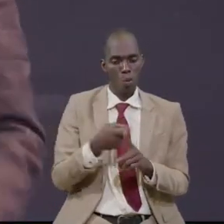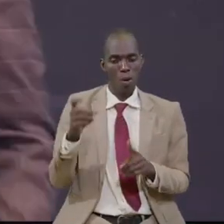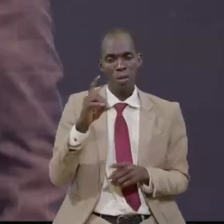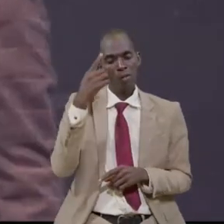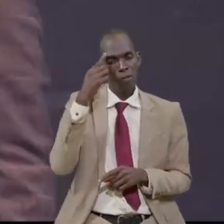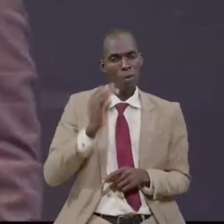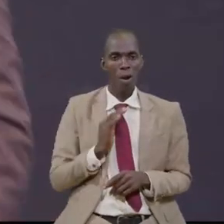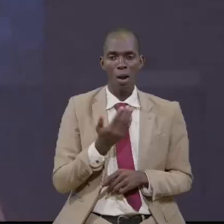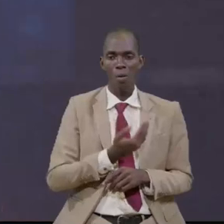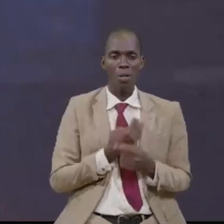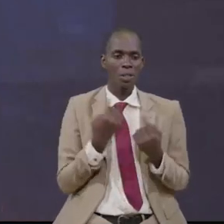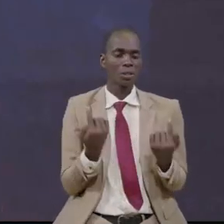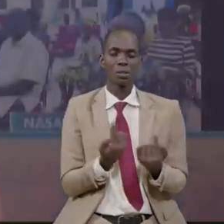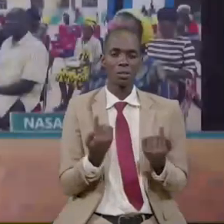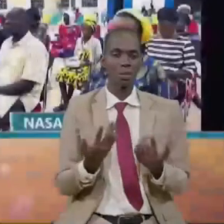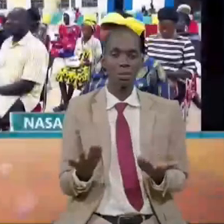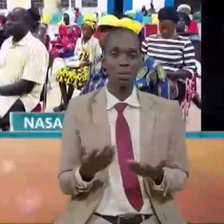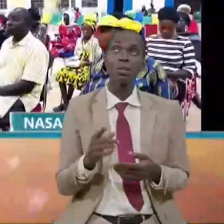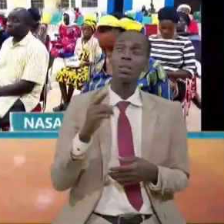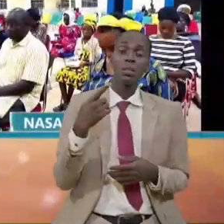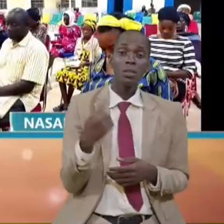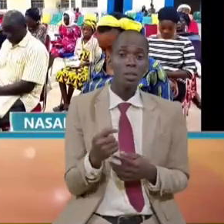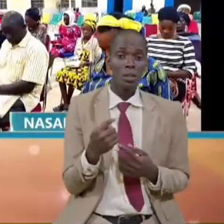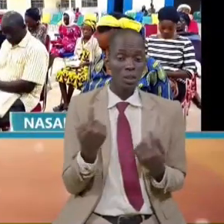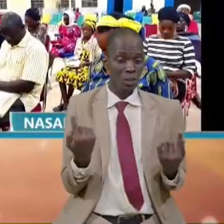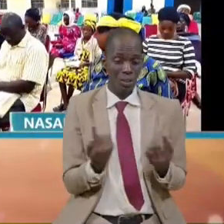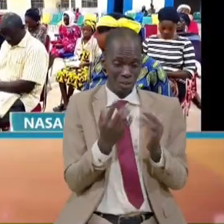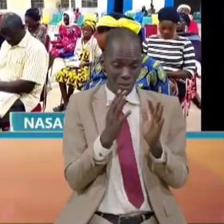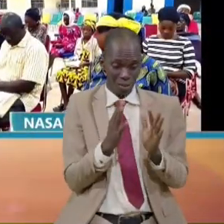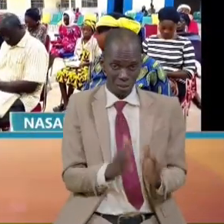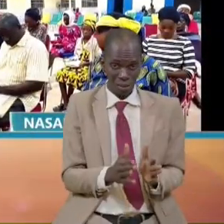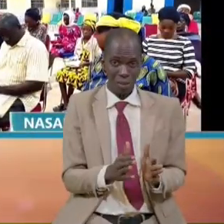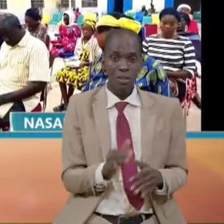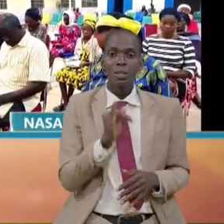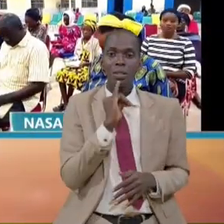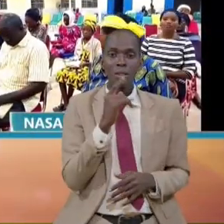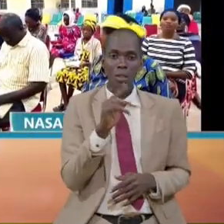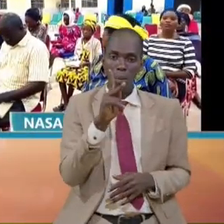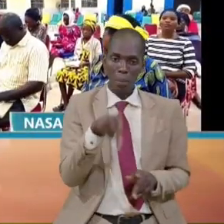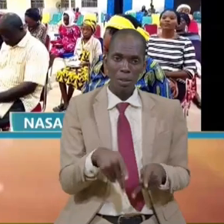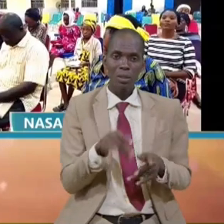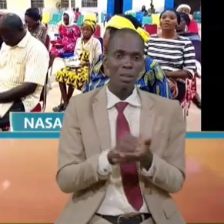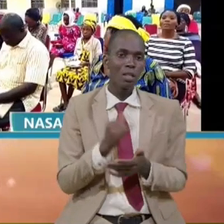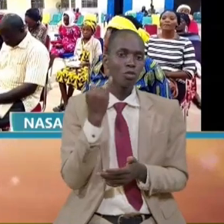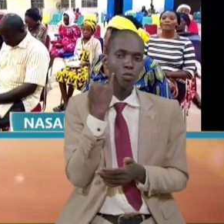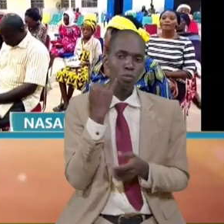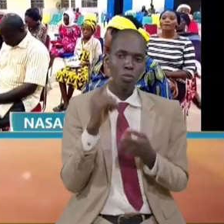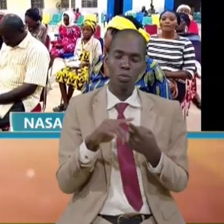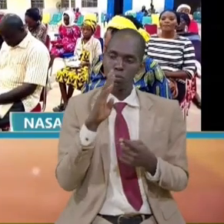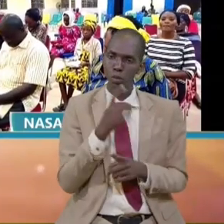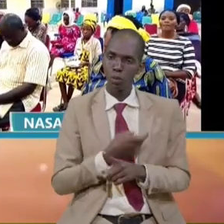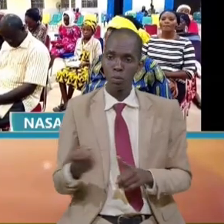péchés. Le transgresseur est celui-là qui doit être blessé. Le